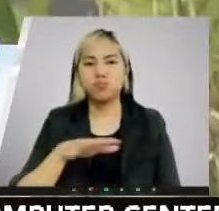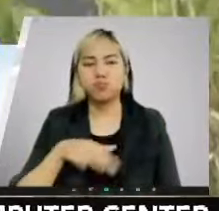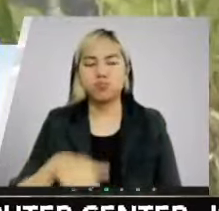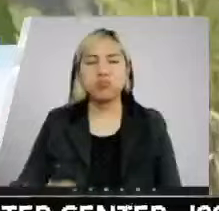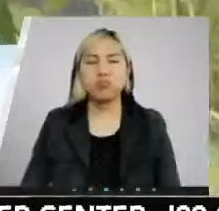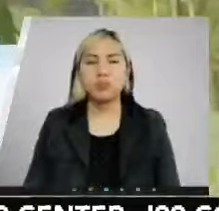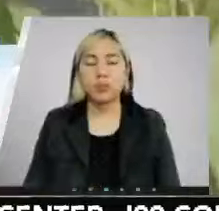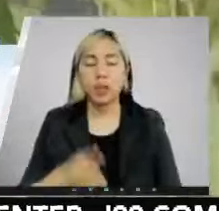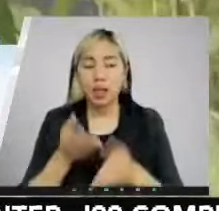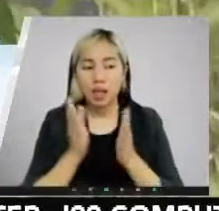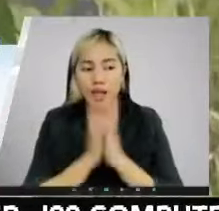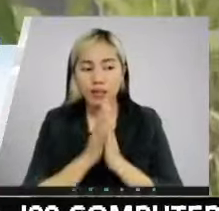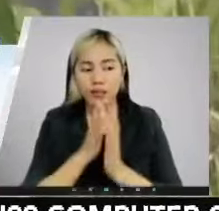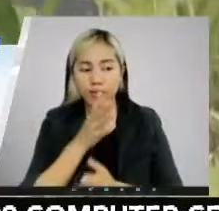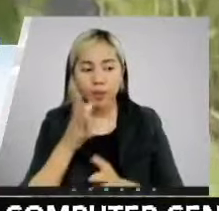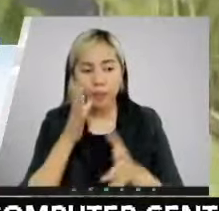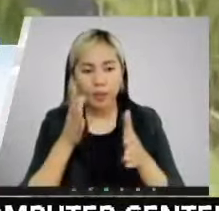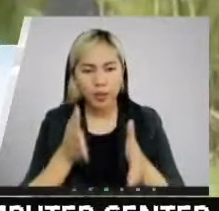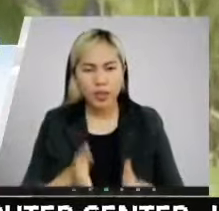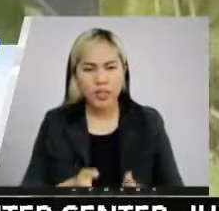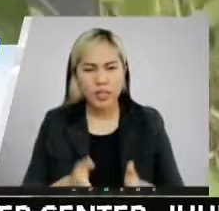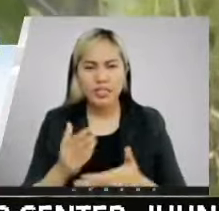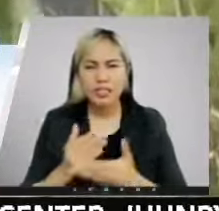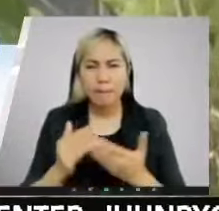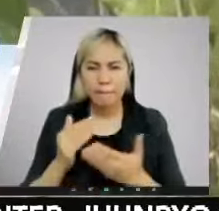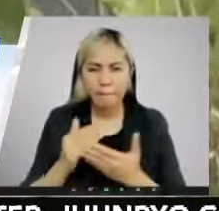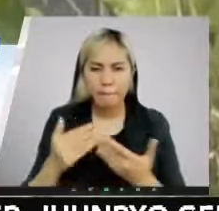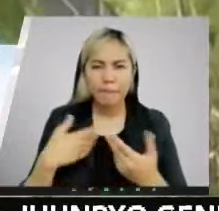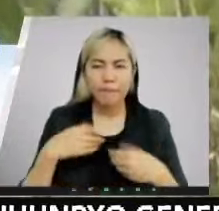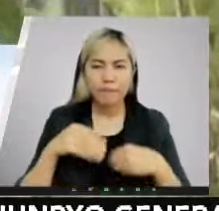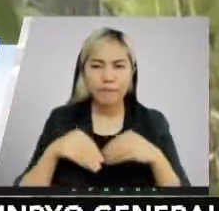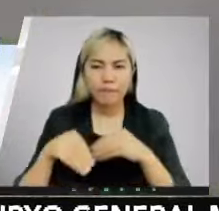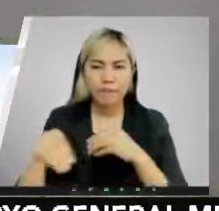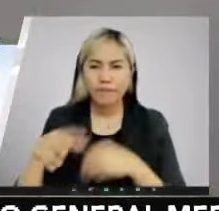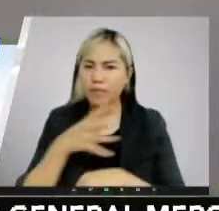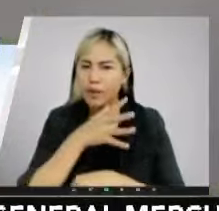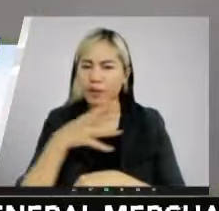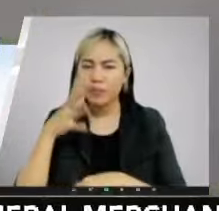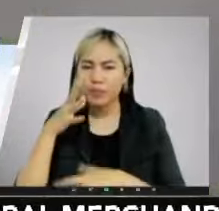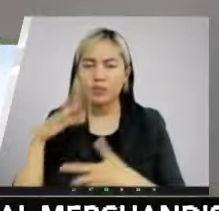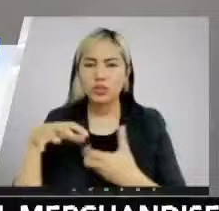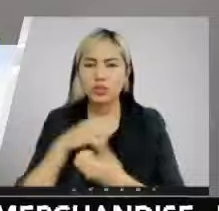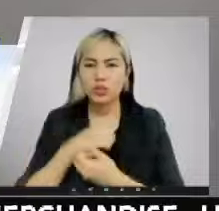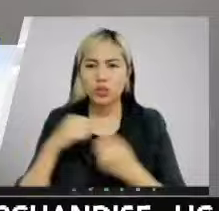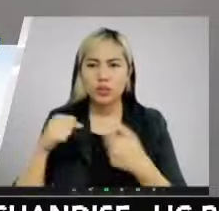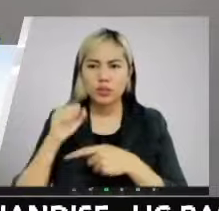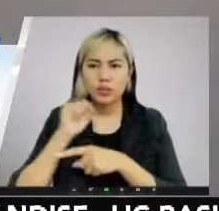may bahagi ng Palayan o Palayan kung saan nasira ang baha, ang mga pinunlang bini ng palay na